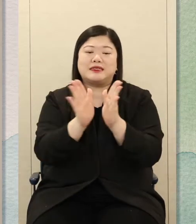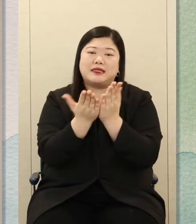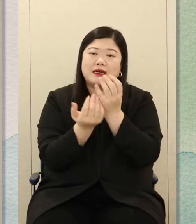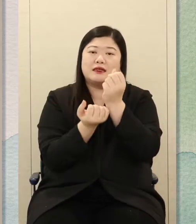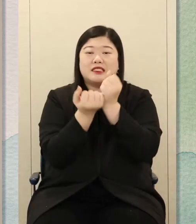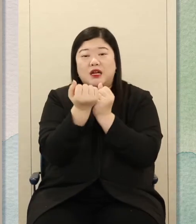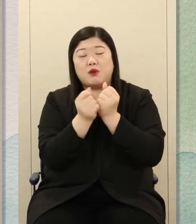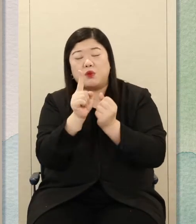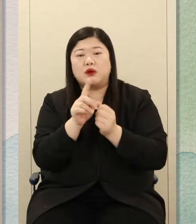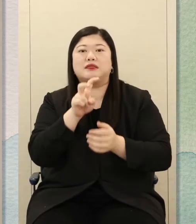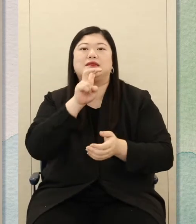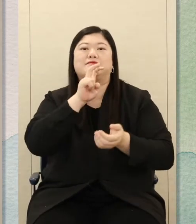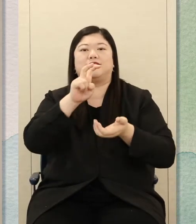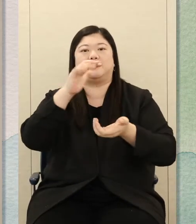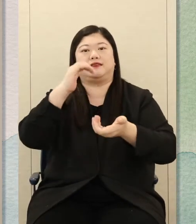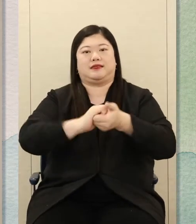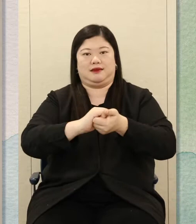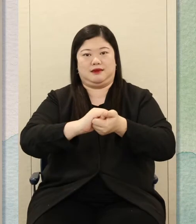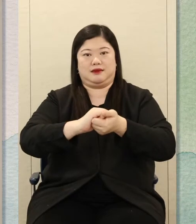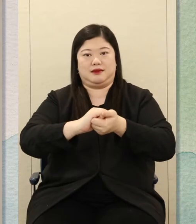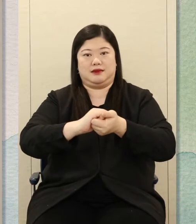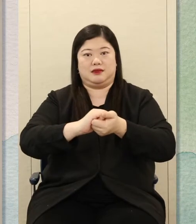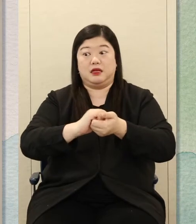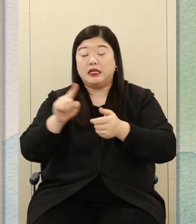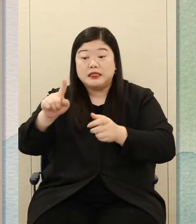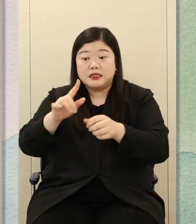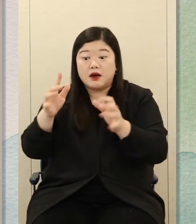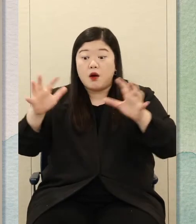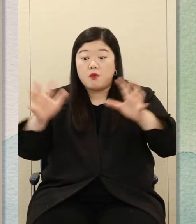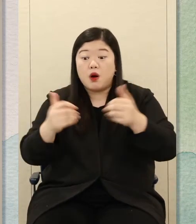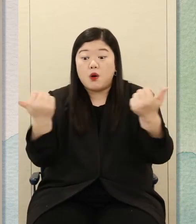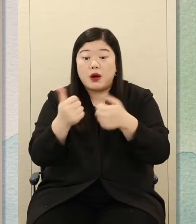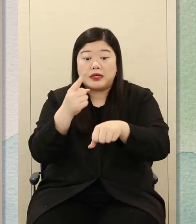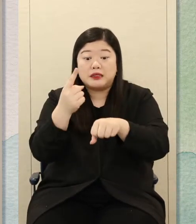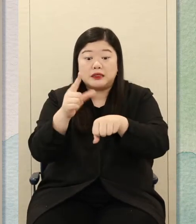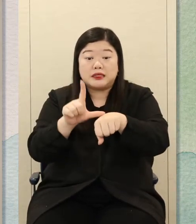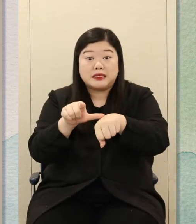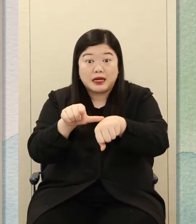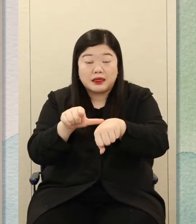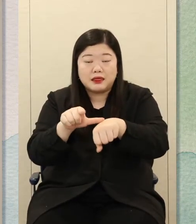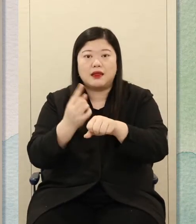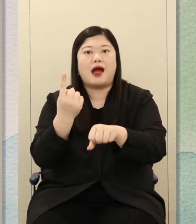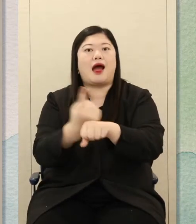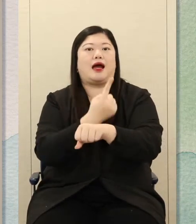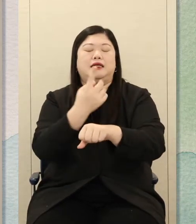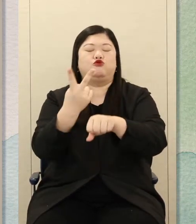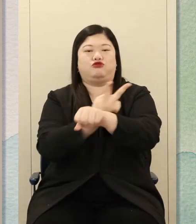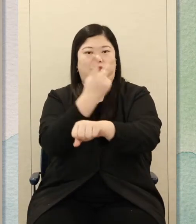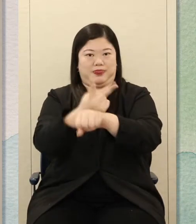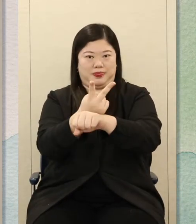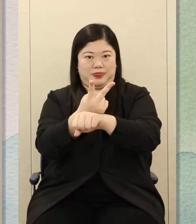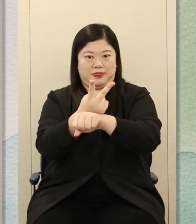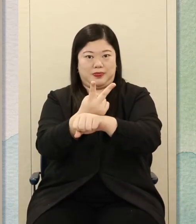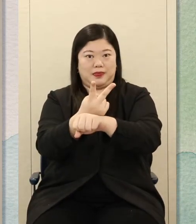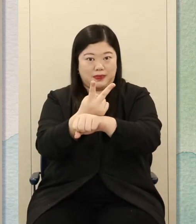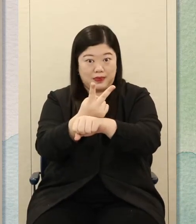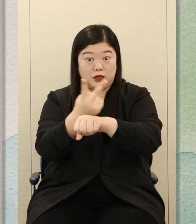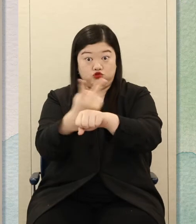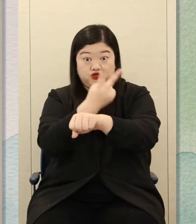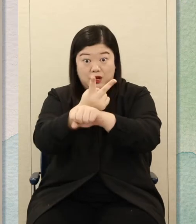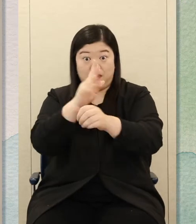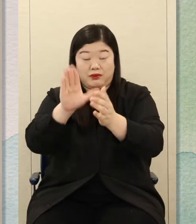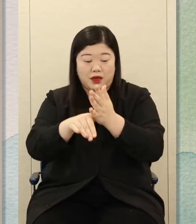설명을 20분만 하고요. 시간은 2시간이거든요. 1시간 반 동안 질문을 받아야 돼요. 그래서 아주